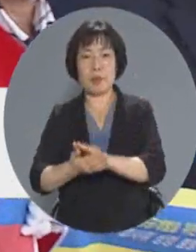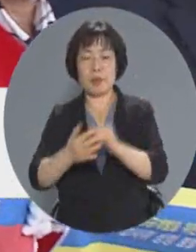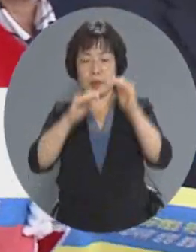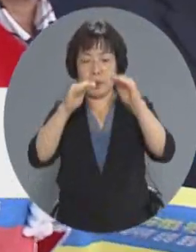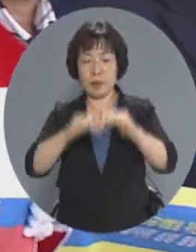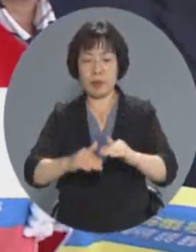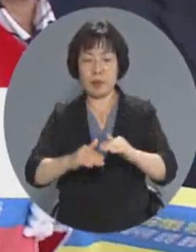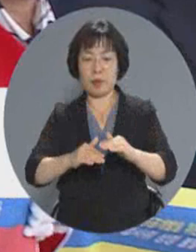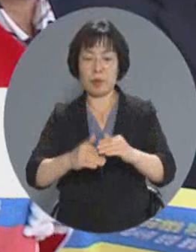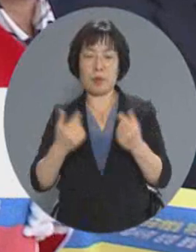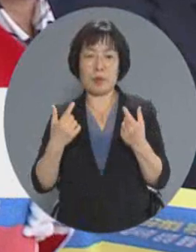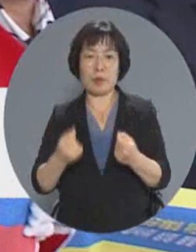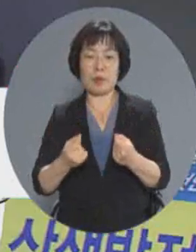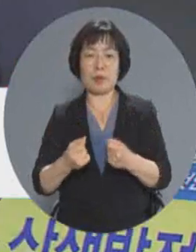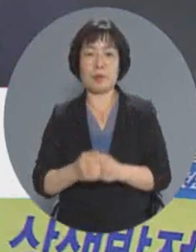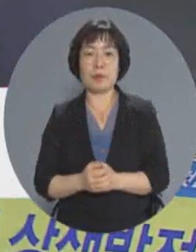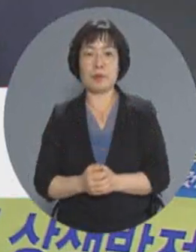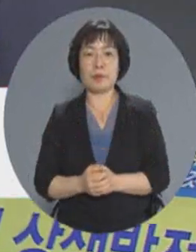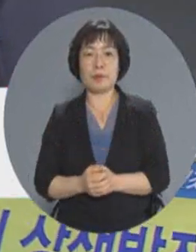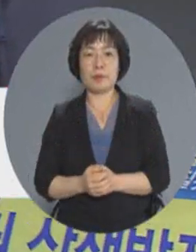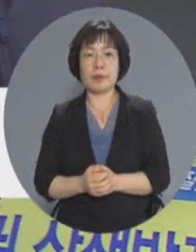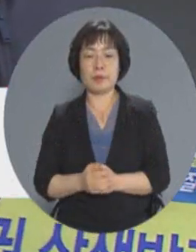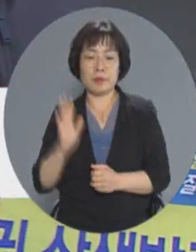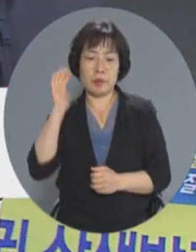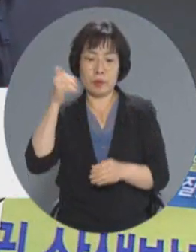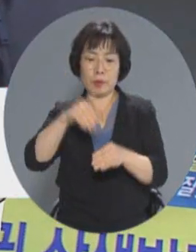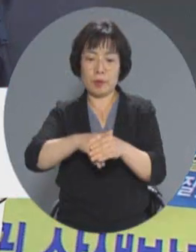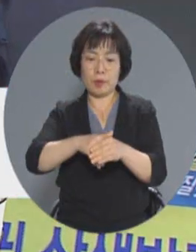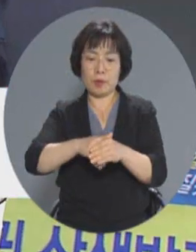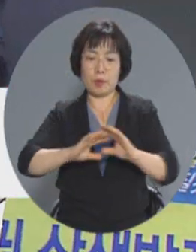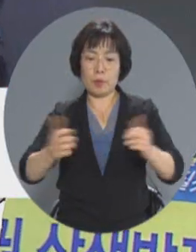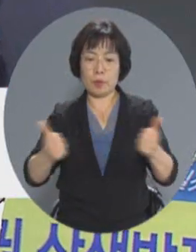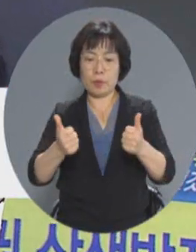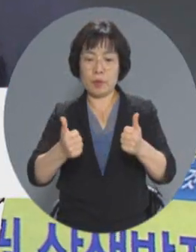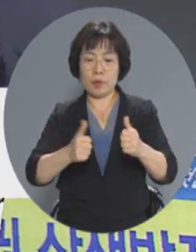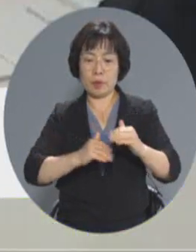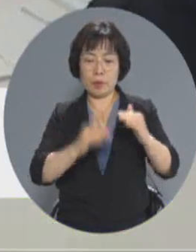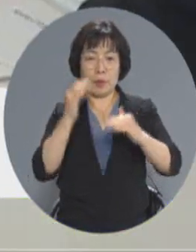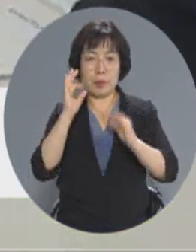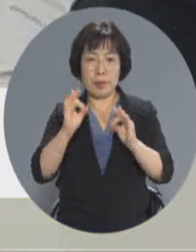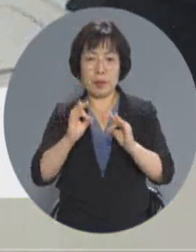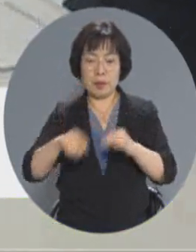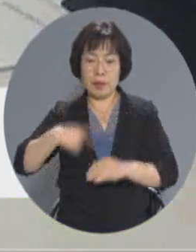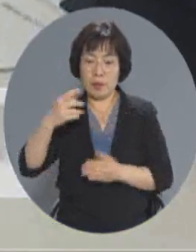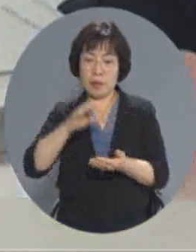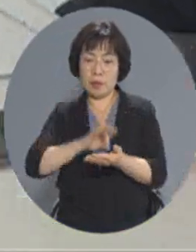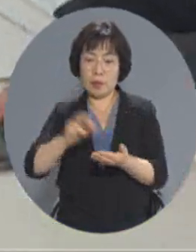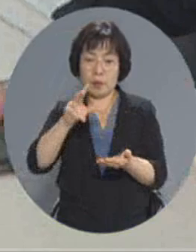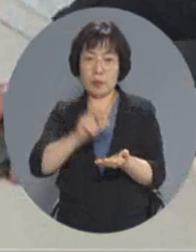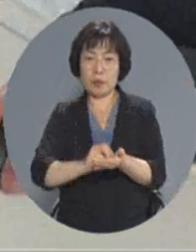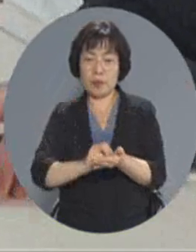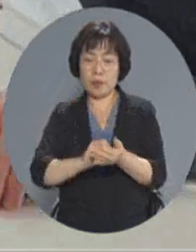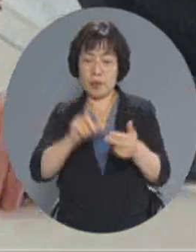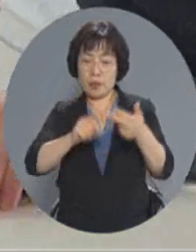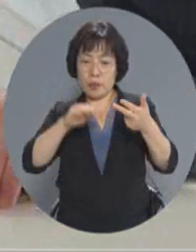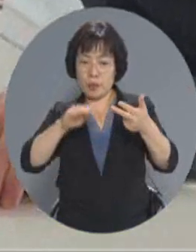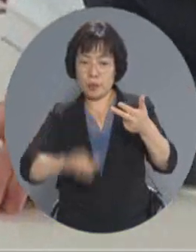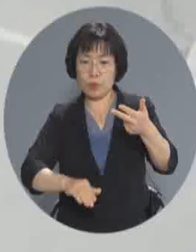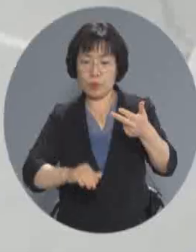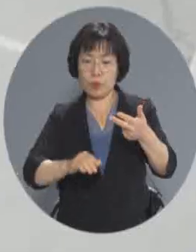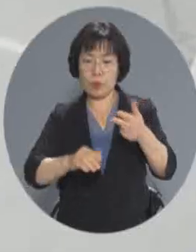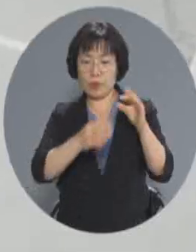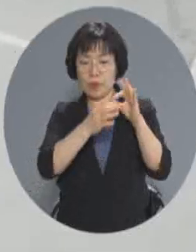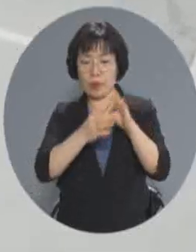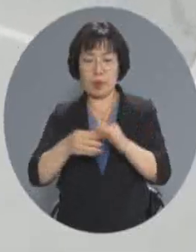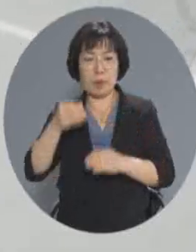같은 결과로 이어진 거라 지적하고 대선을 앞둔 국회 일정을 감안할 때 사후 활용 논의가 올 하반기까지 표류할